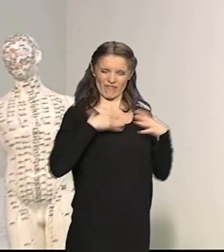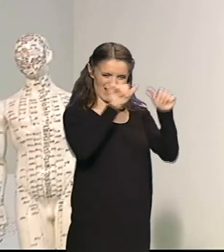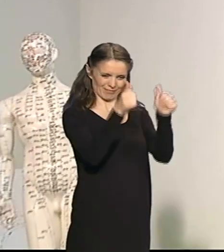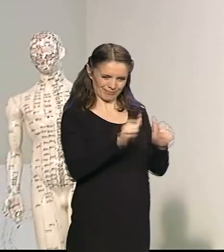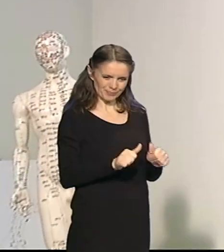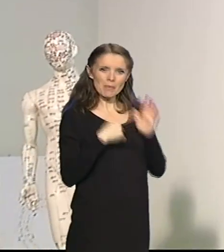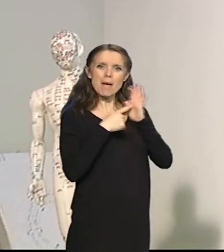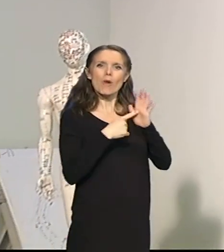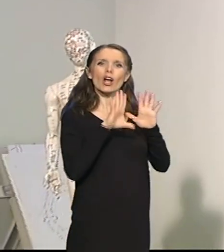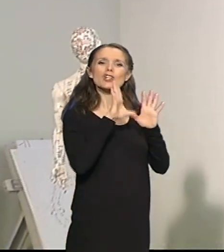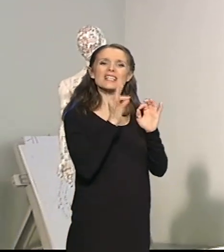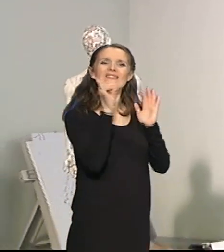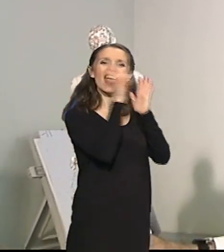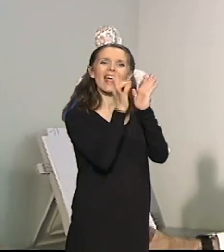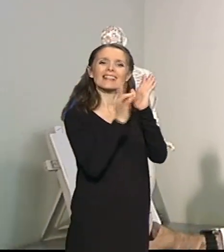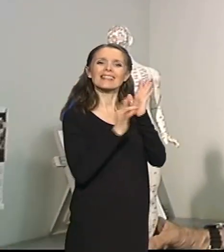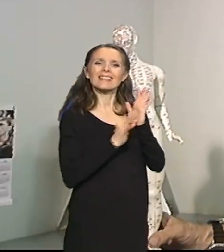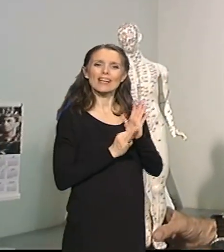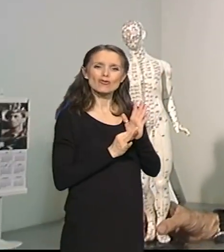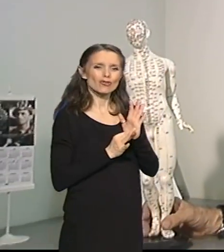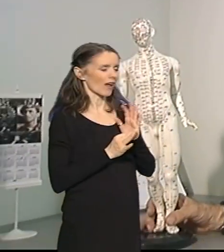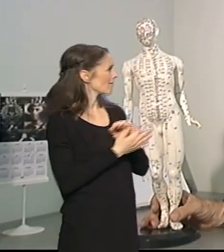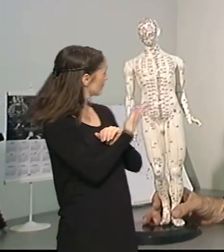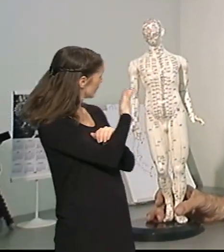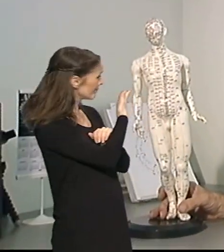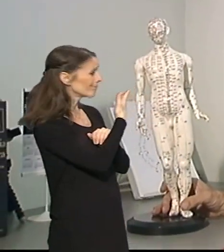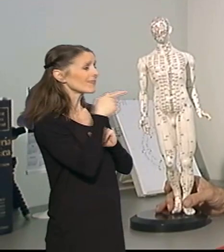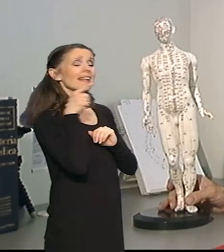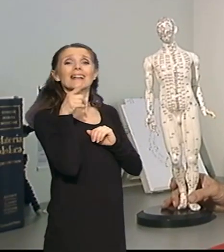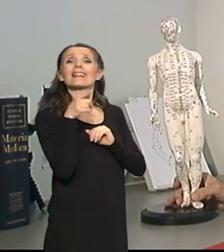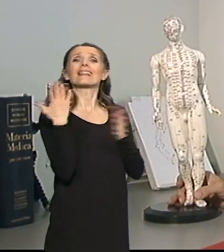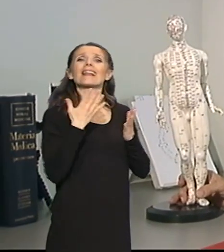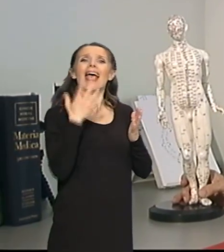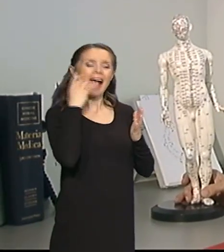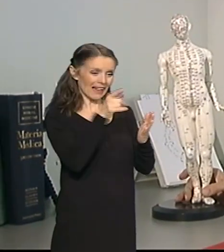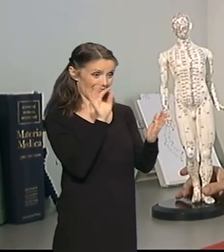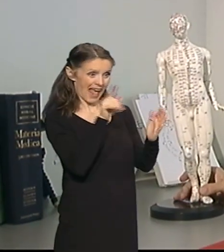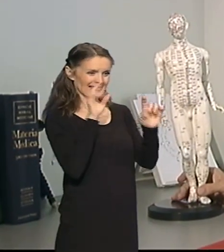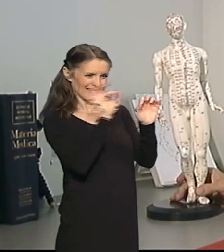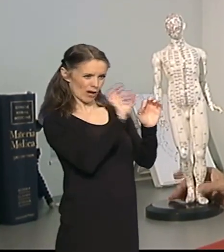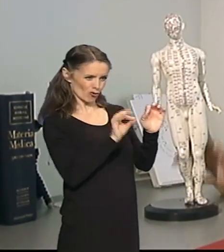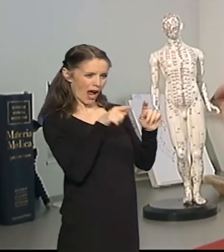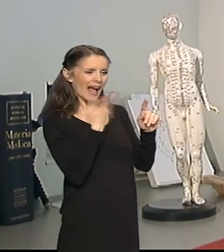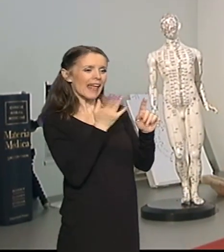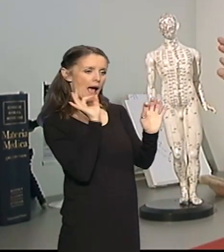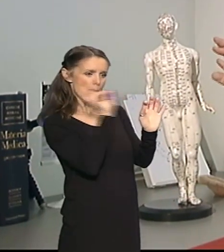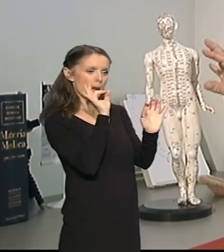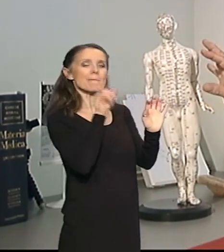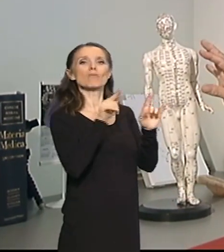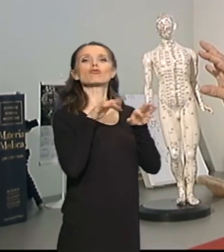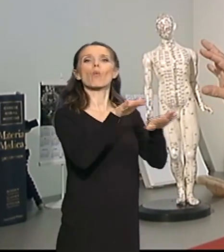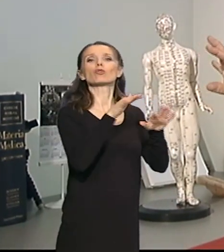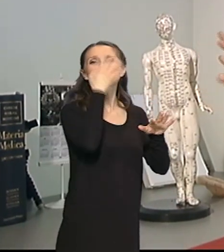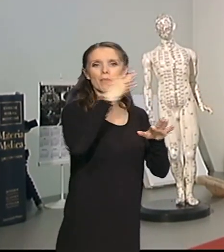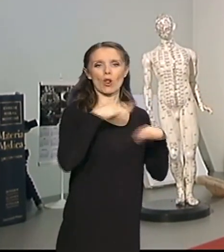čoveku gde se ubodom utiče na njegovo zdravlje, ali tako da, možemo ovako se kažem? Da vam to objasnim kako to radi. Znači, ovo